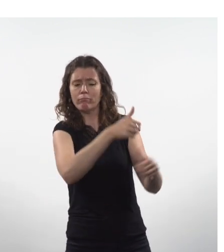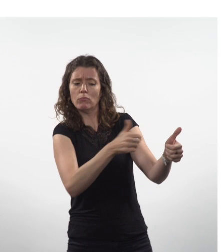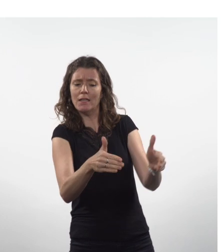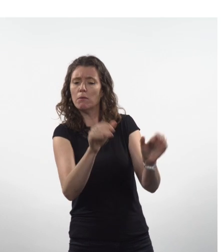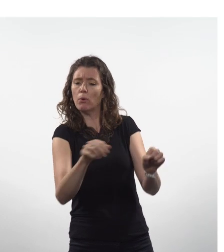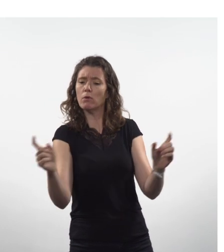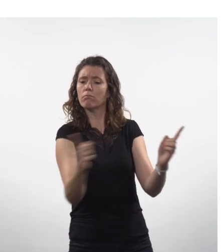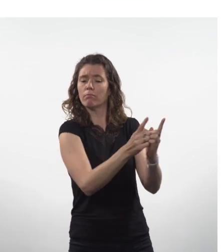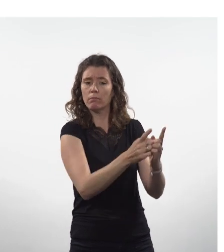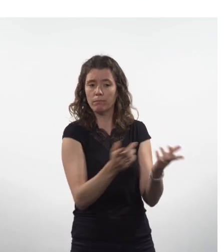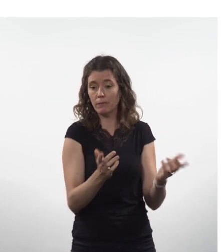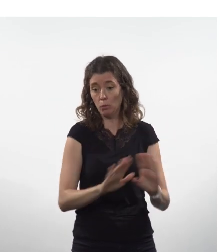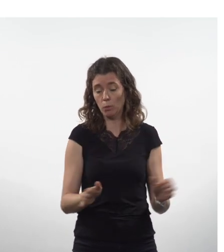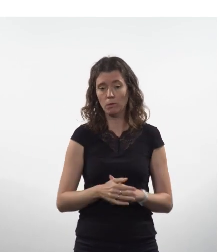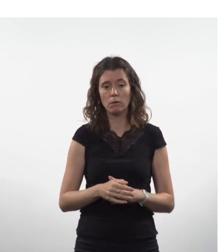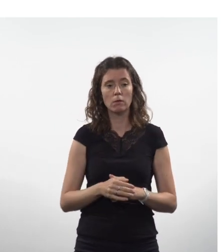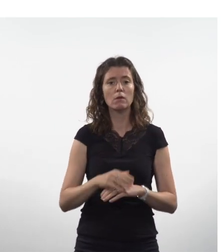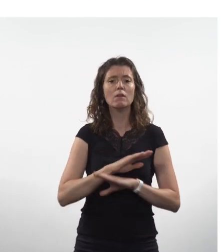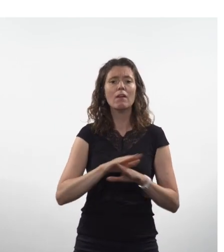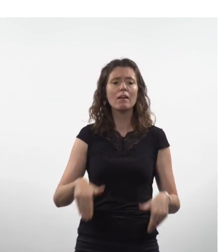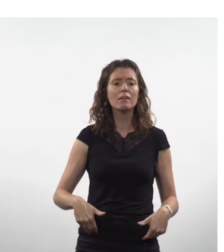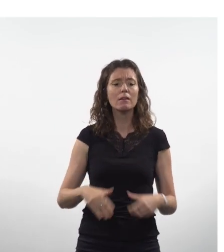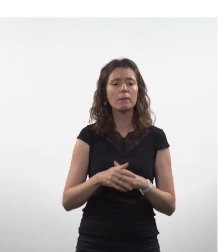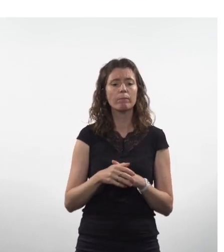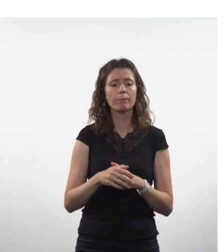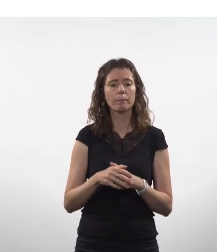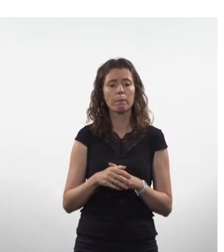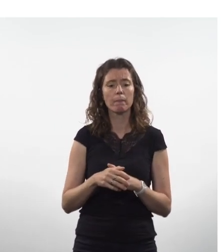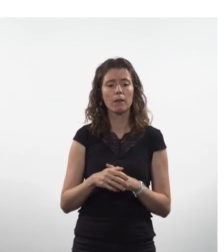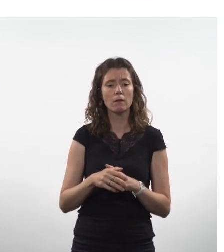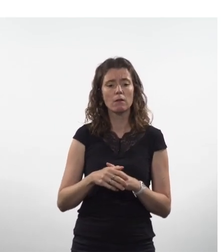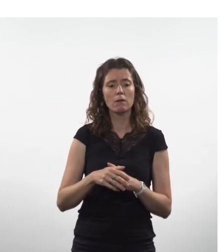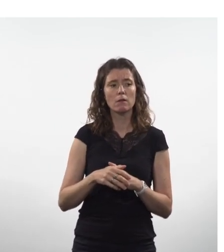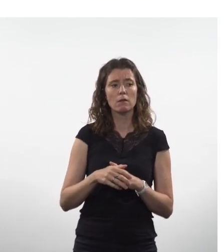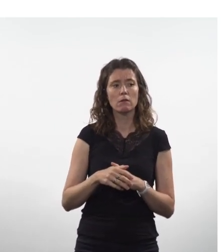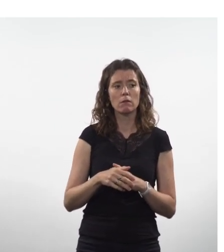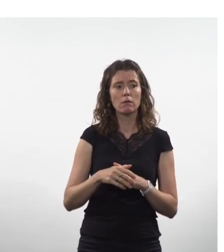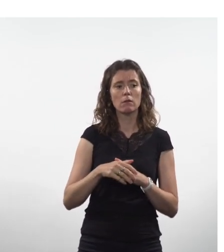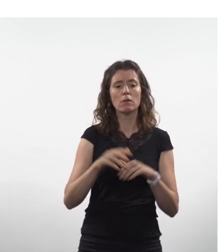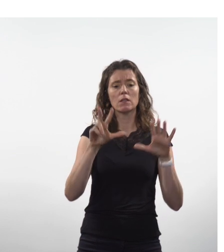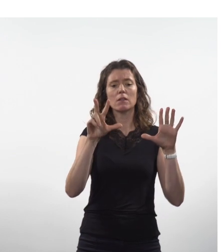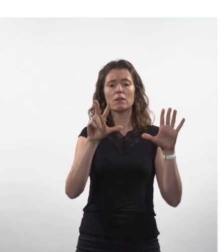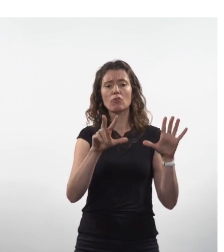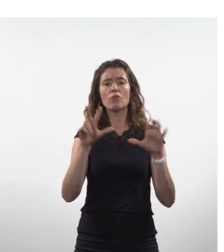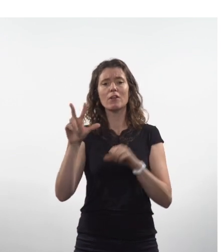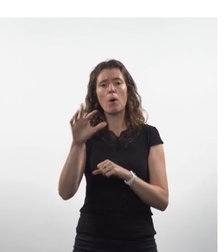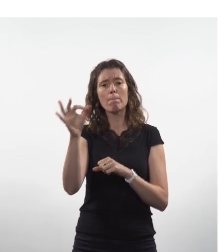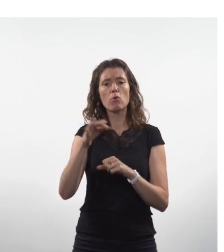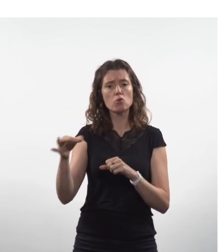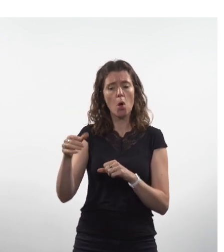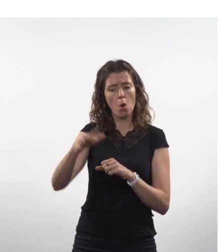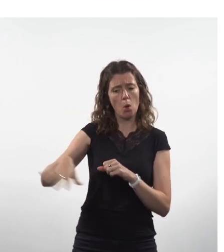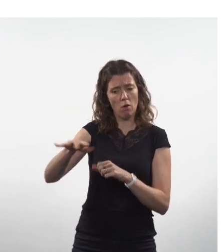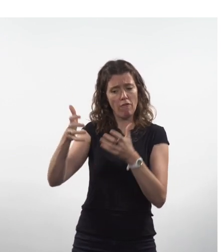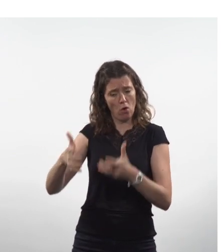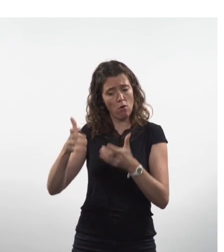Et pour finir, près de 83% du personnel médical souhaite être sensibilisé à la communication